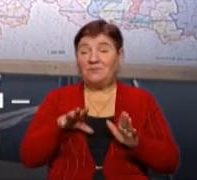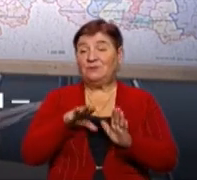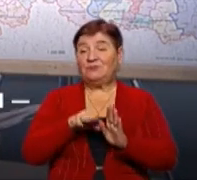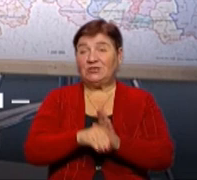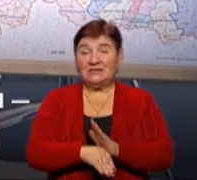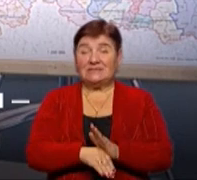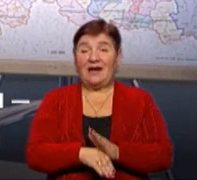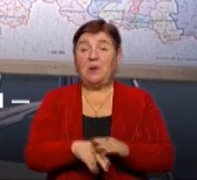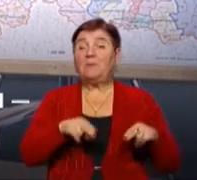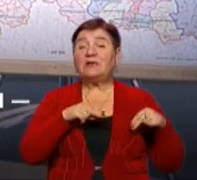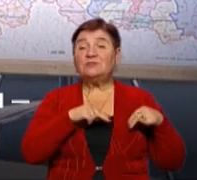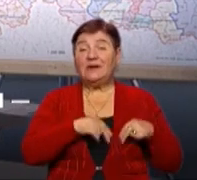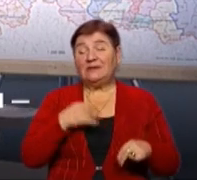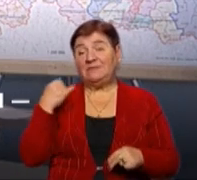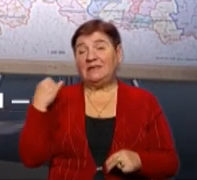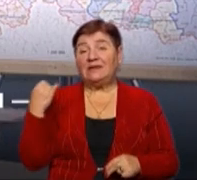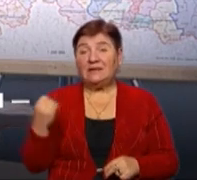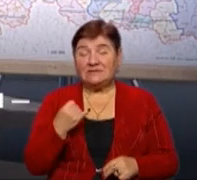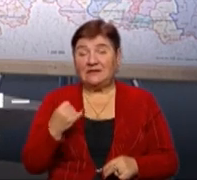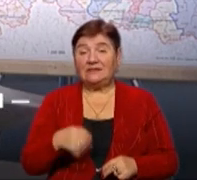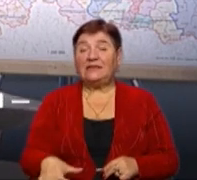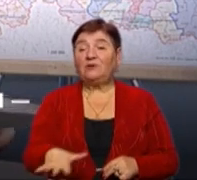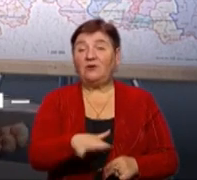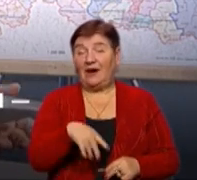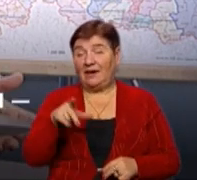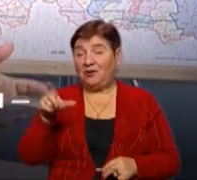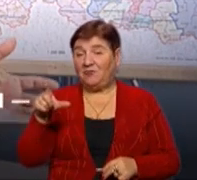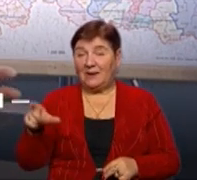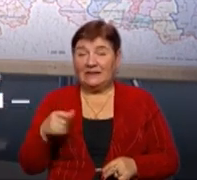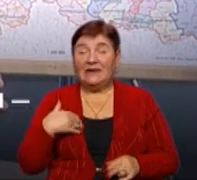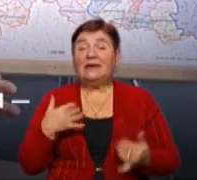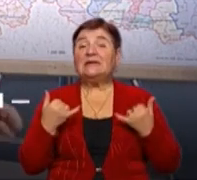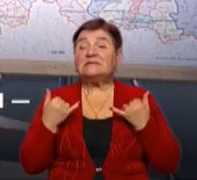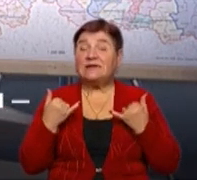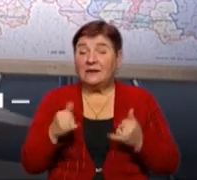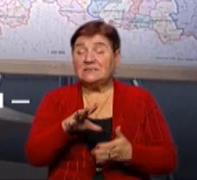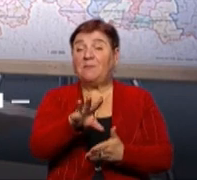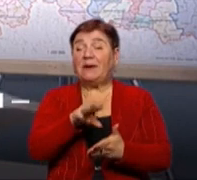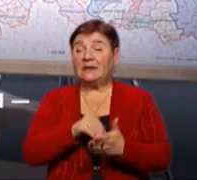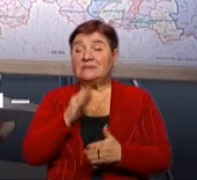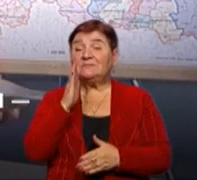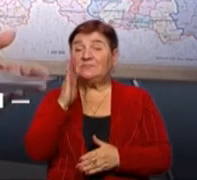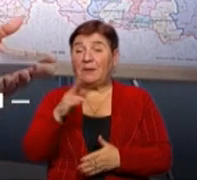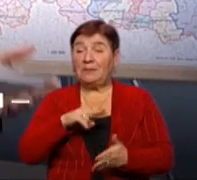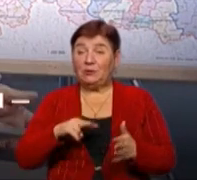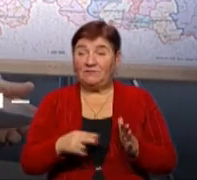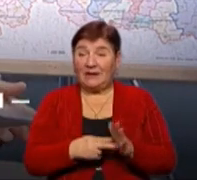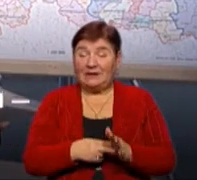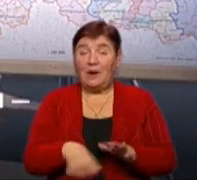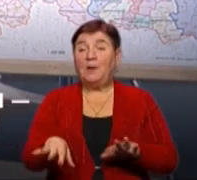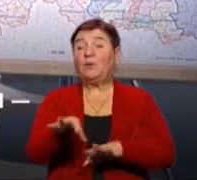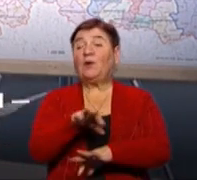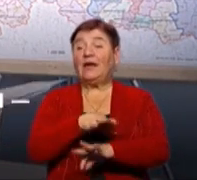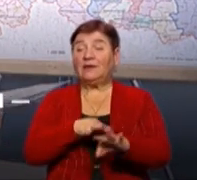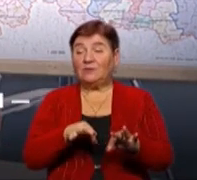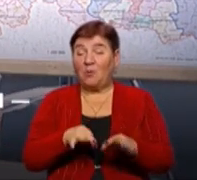включилася працювати в інтересах територіальних громад. І зараз навіть приклади стратегічного планування,